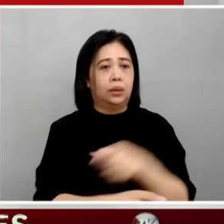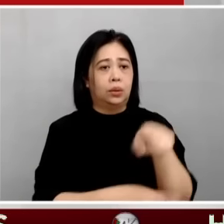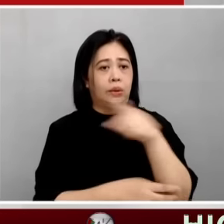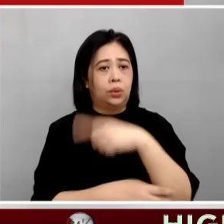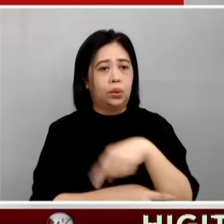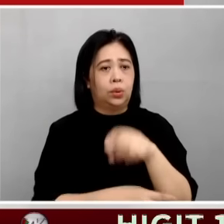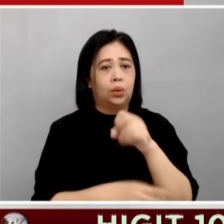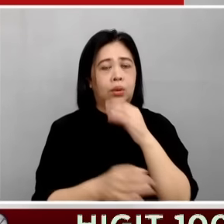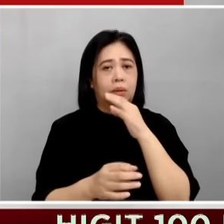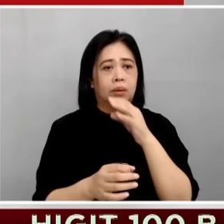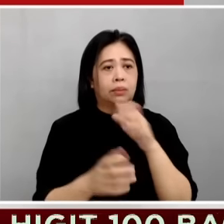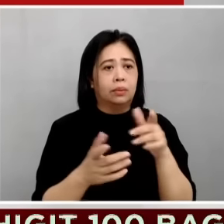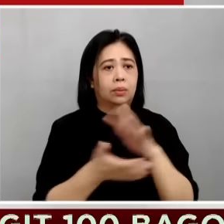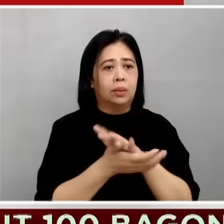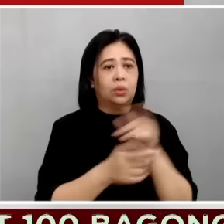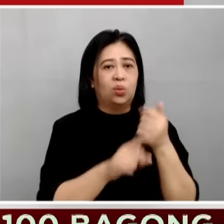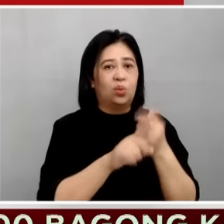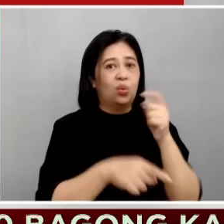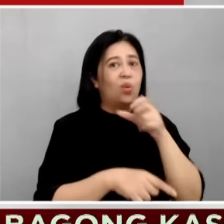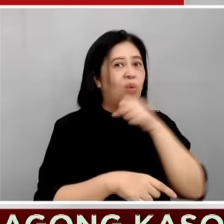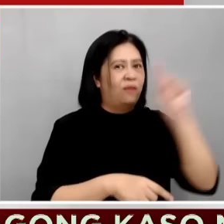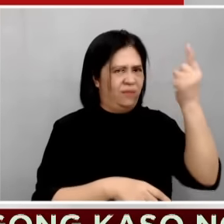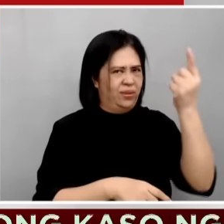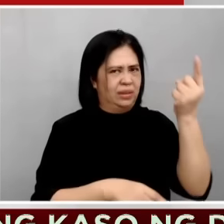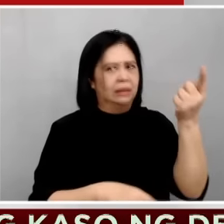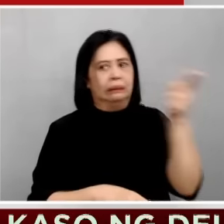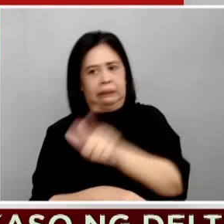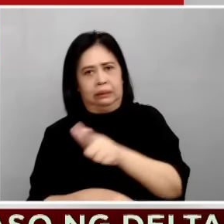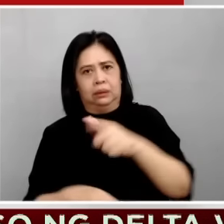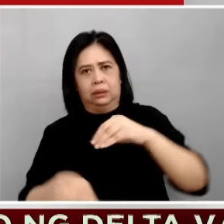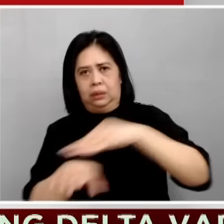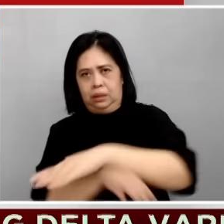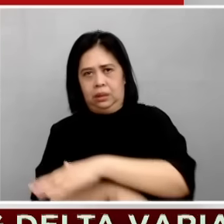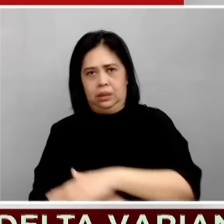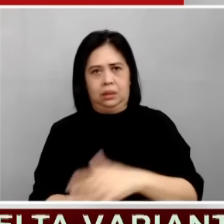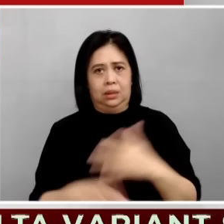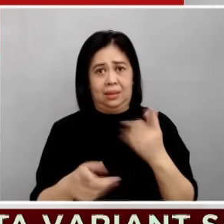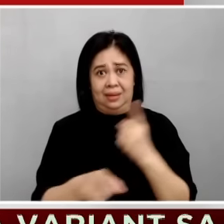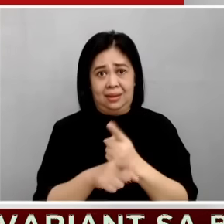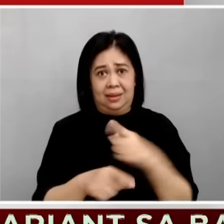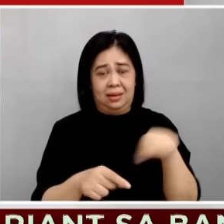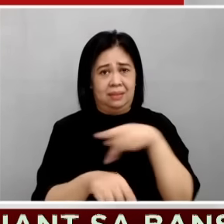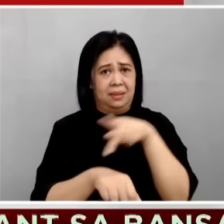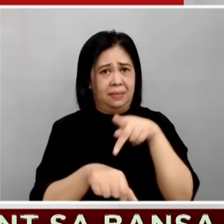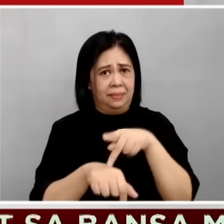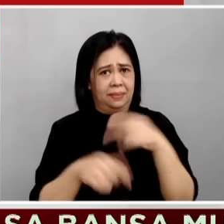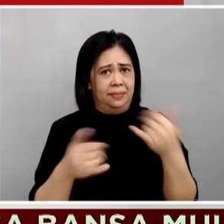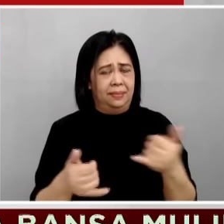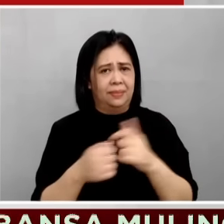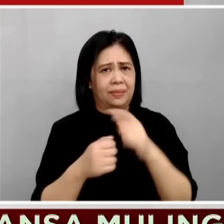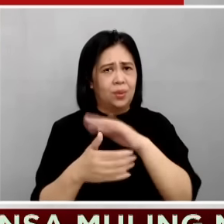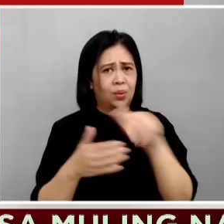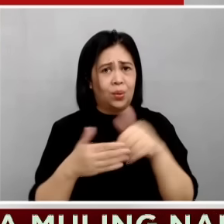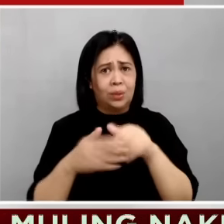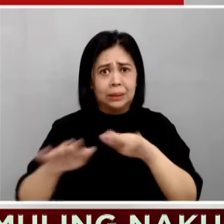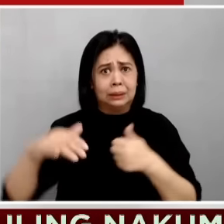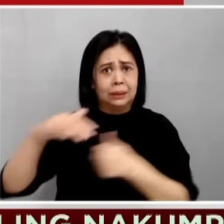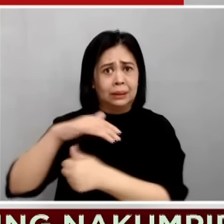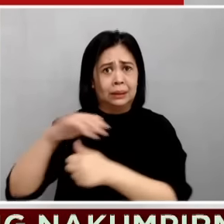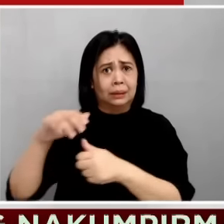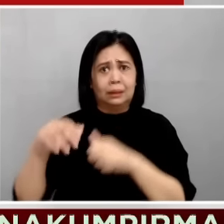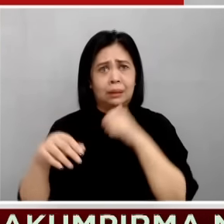hindi magkakaroon ng COVID ang isang matanda. Mm-hmm. Yun ang setup natin sa Pilipinas ngayon kasi lahat ng mga bata hindi